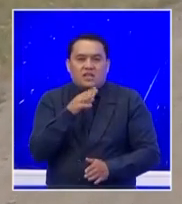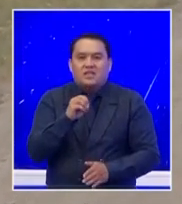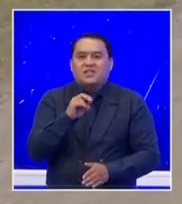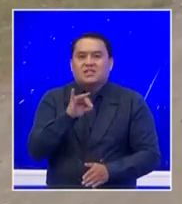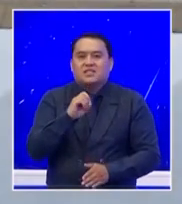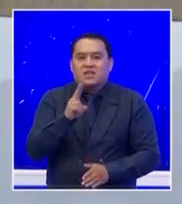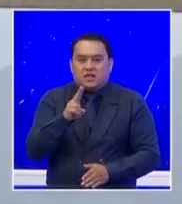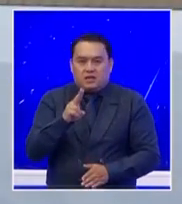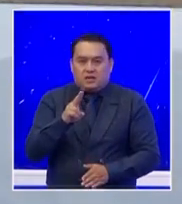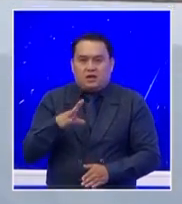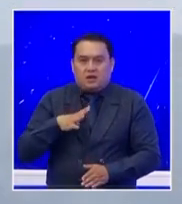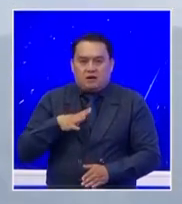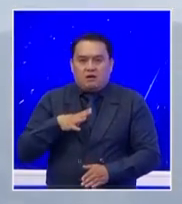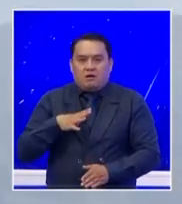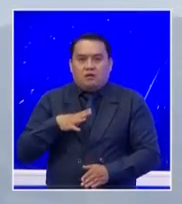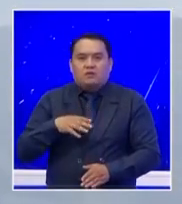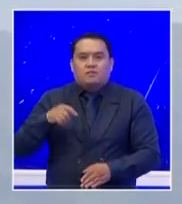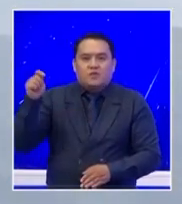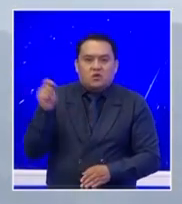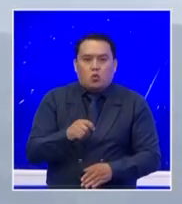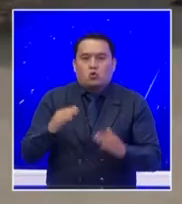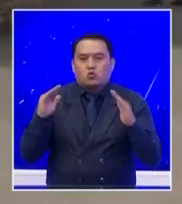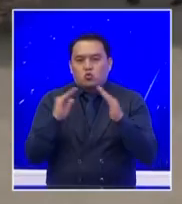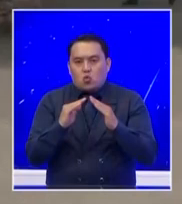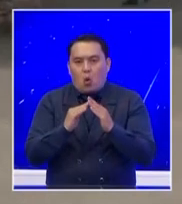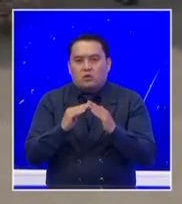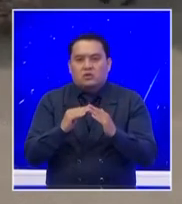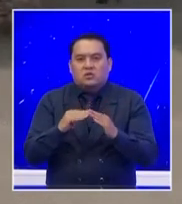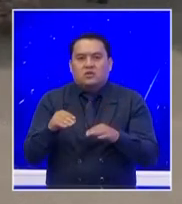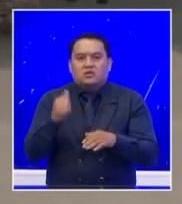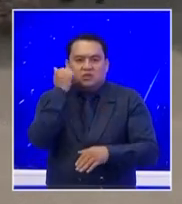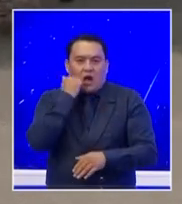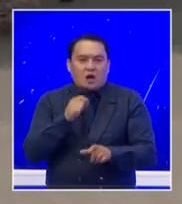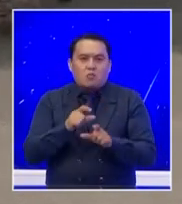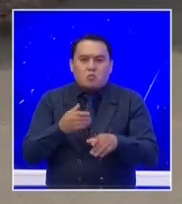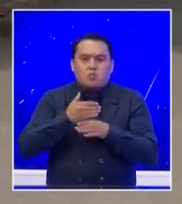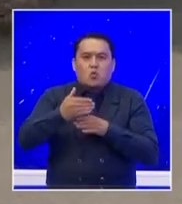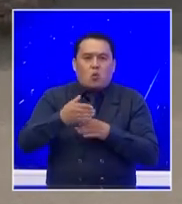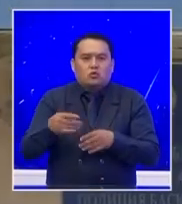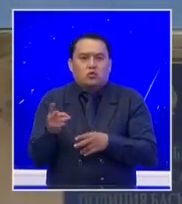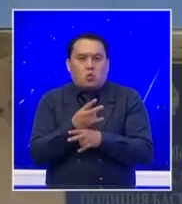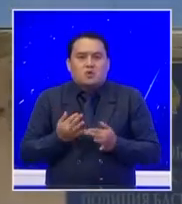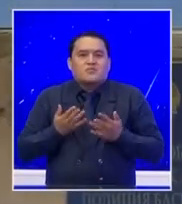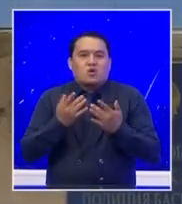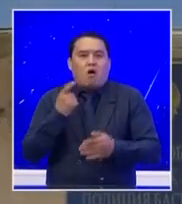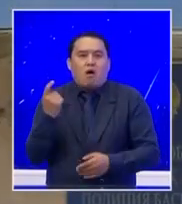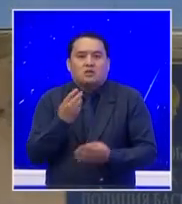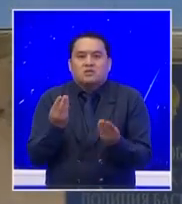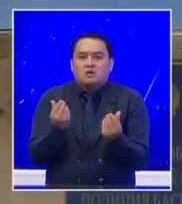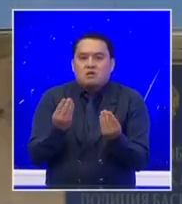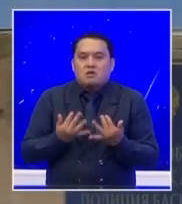Исык Имбеши Казахского района. Ворвавшись в дом пожилой супружеской пары, поздно ночью разбойники потребовали у хозяев